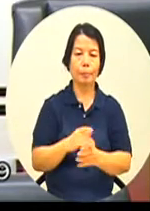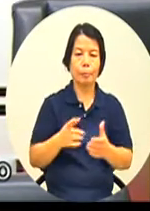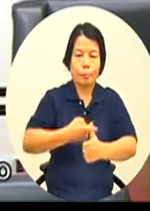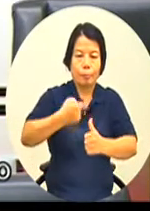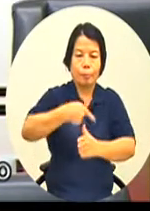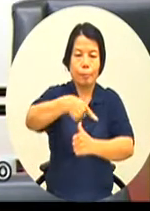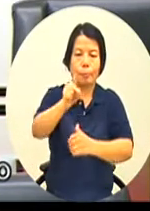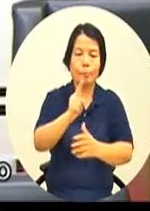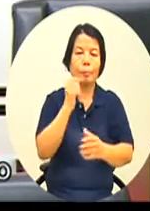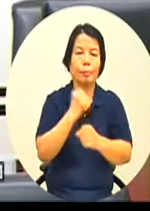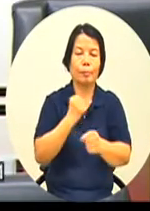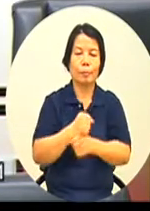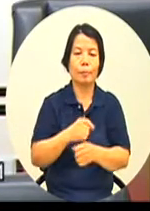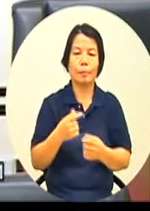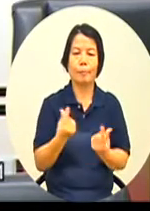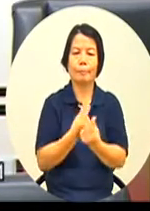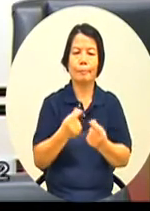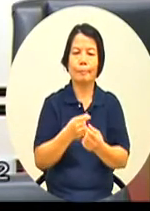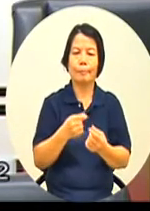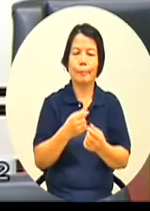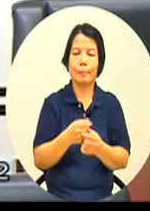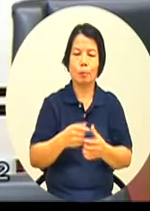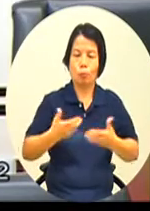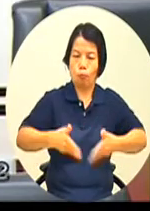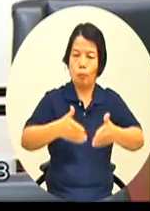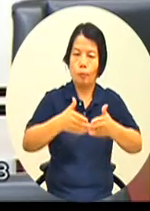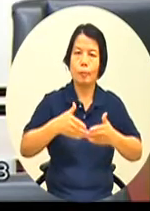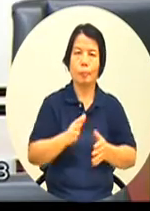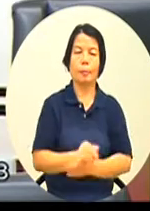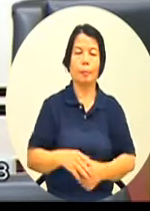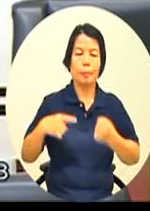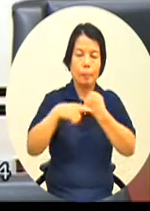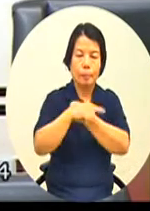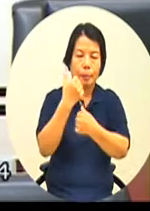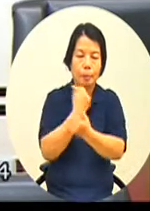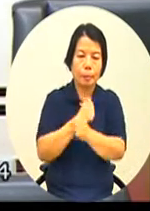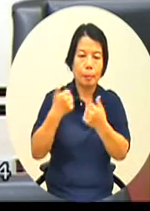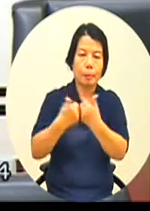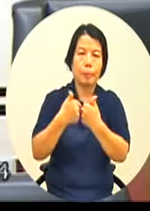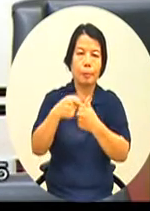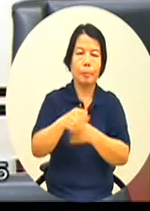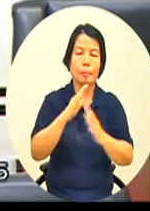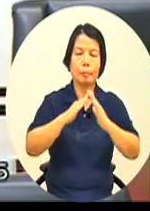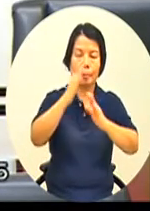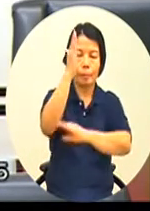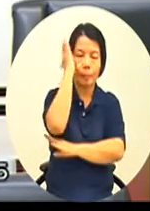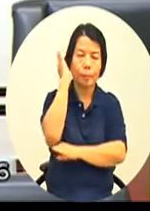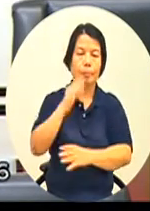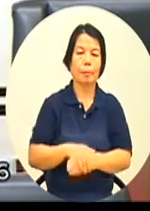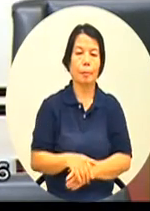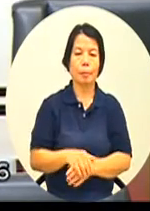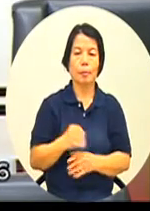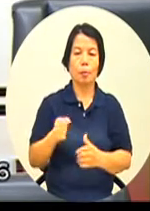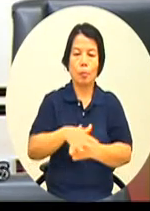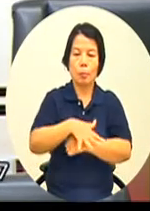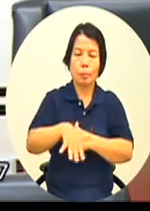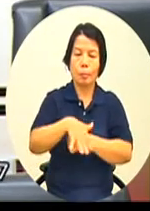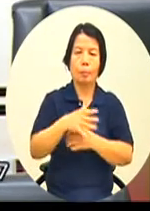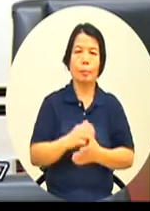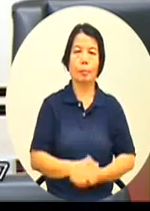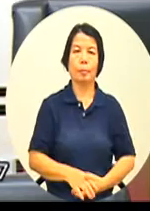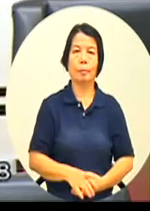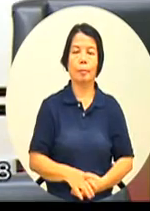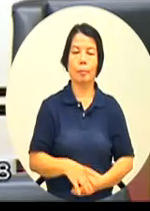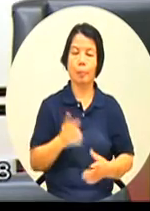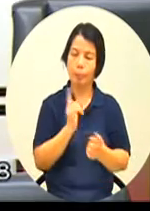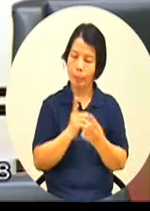经系统。那研考会它当然在市政府的算市政府的幕僚单位， 那相